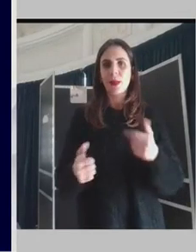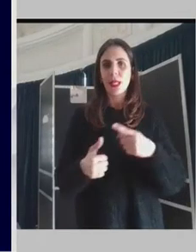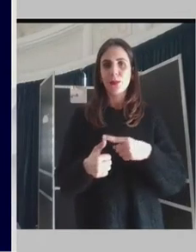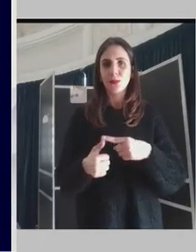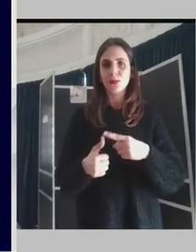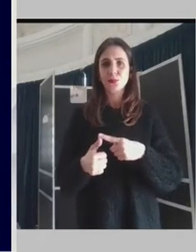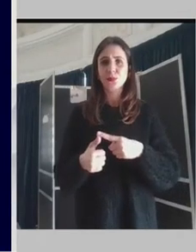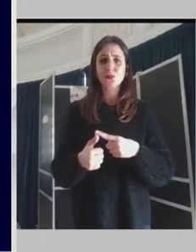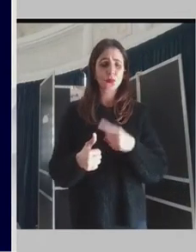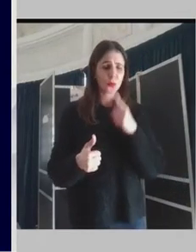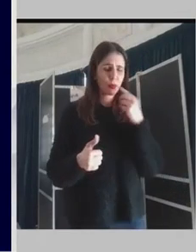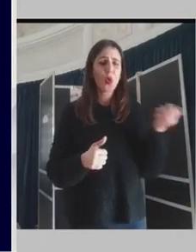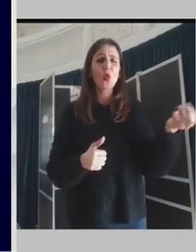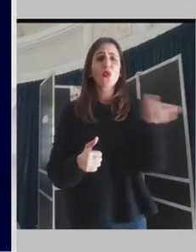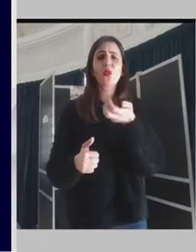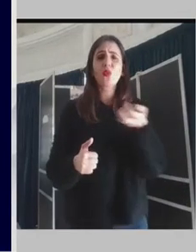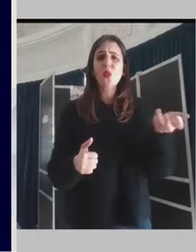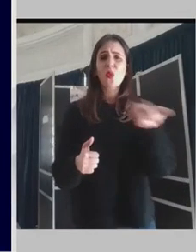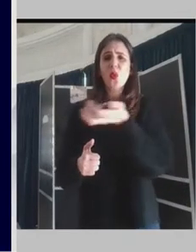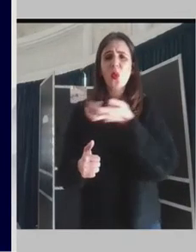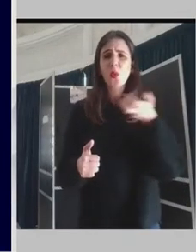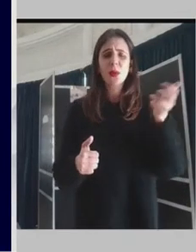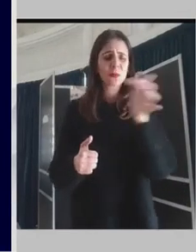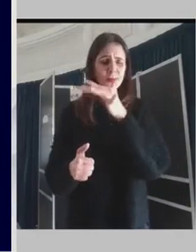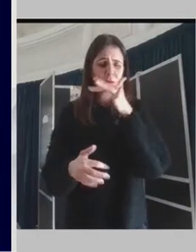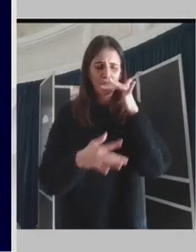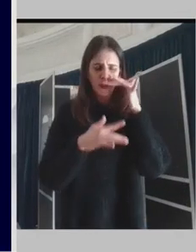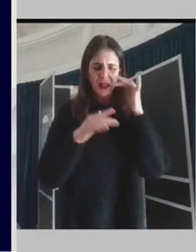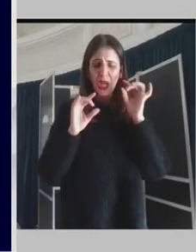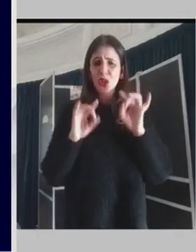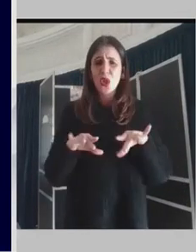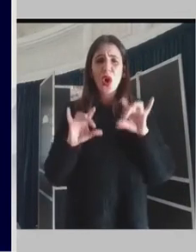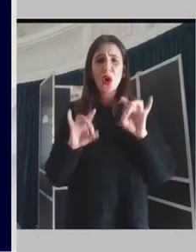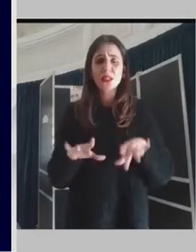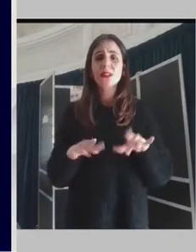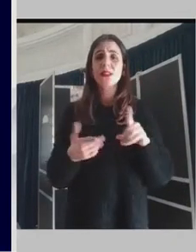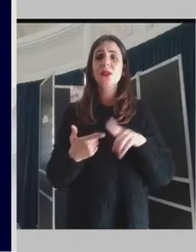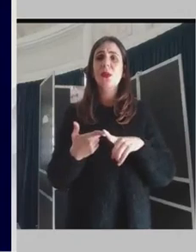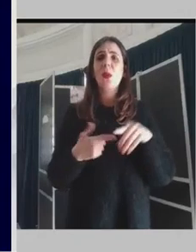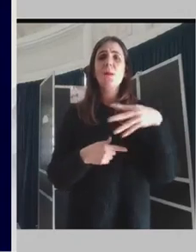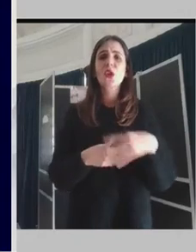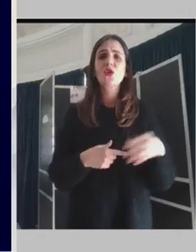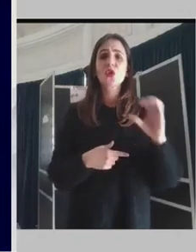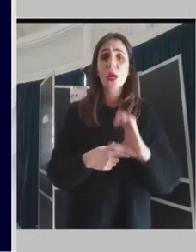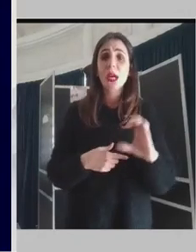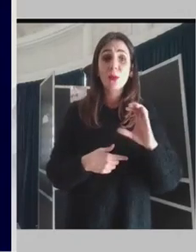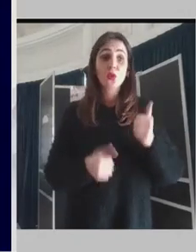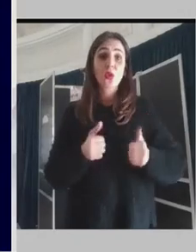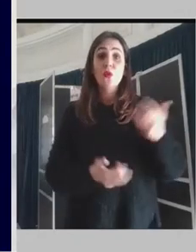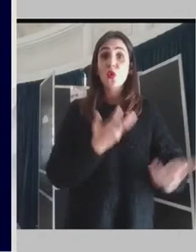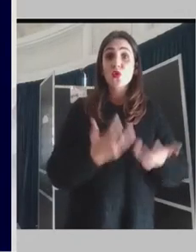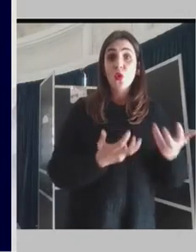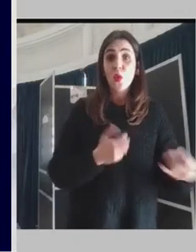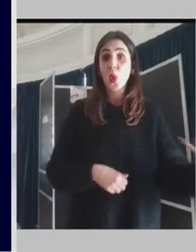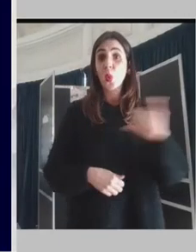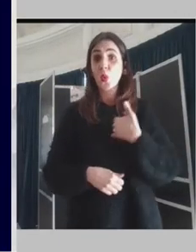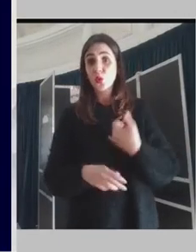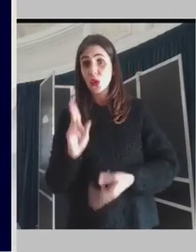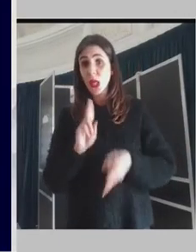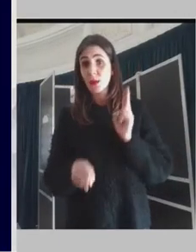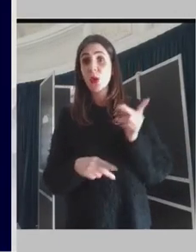innanzitutto il fumo, quindi l'inalazione di gas tossici o di monossido di carbonio uccide di più delle fiamme, ma ancor più uccide